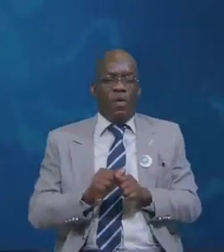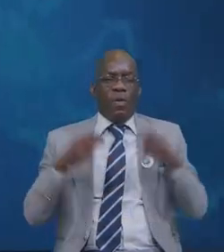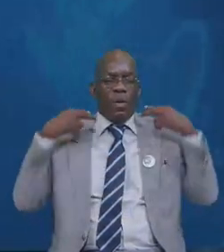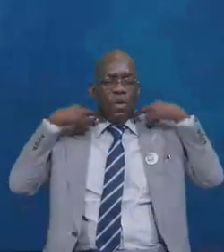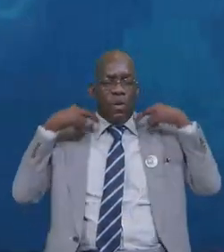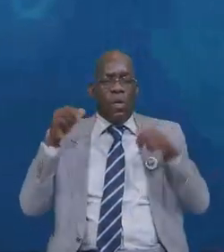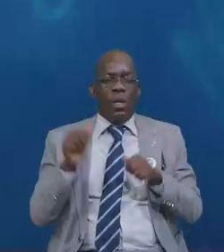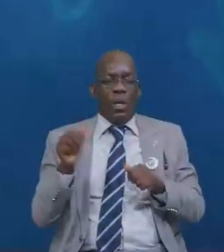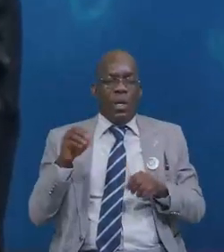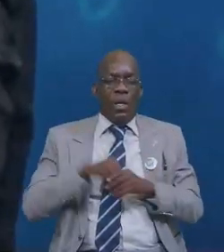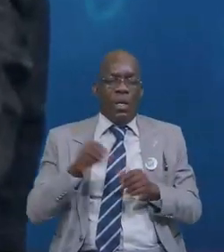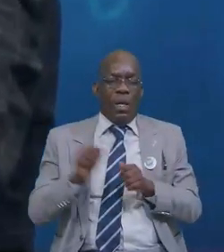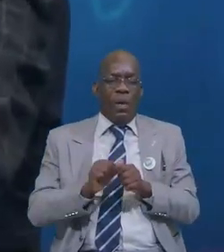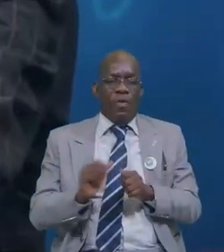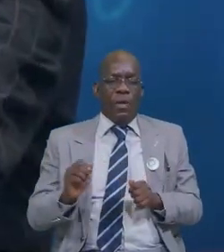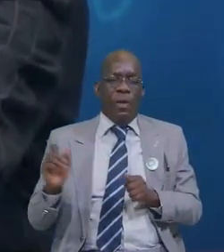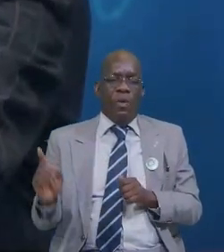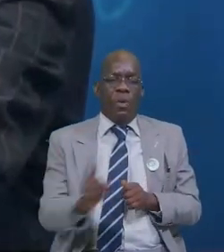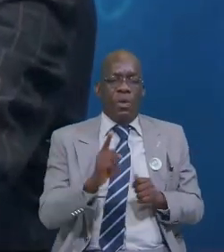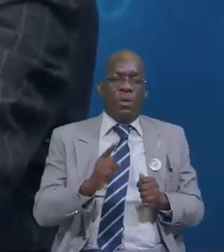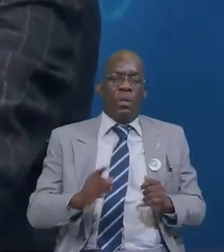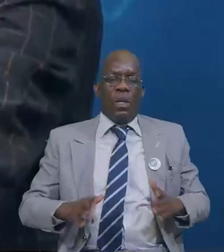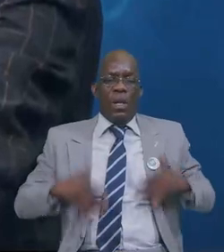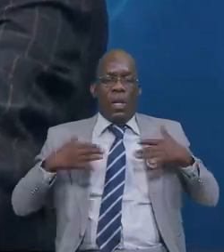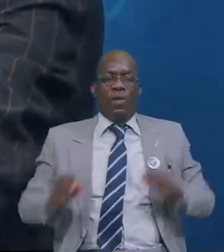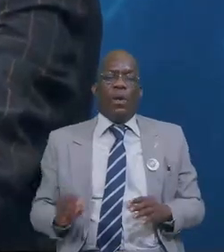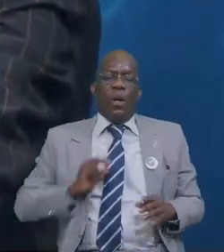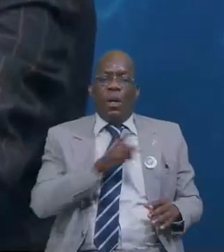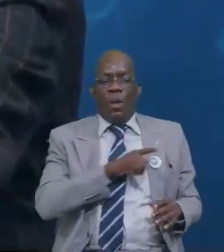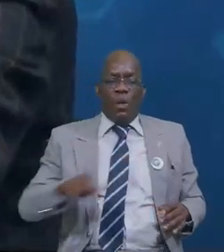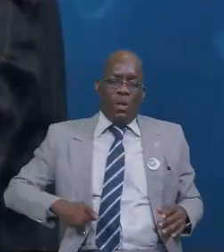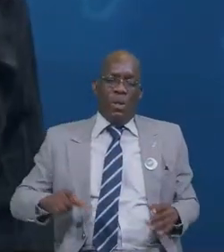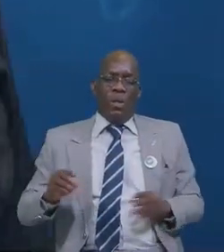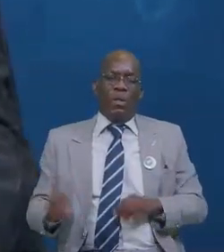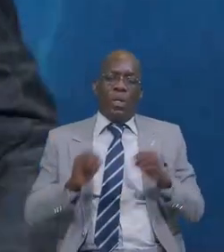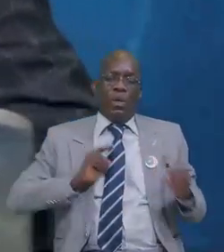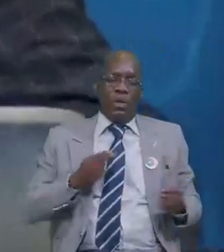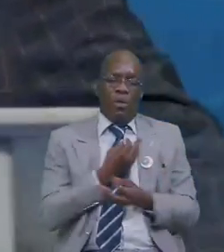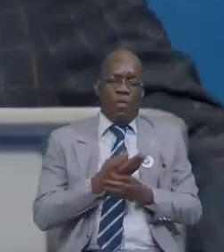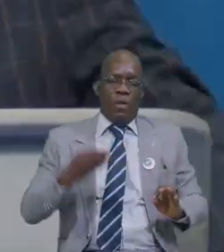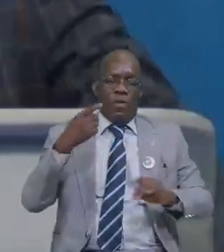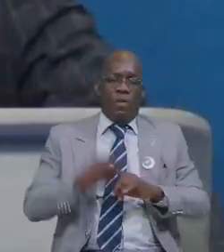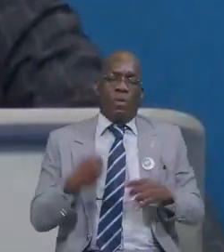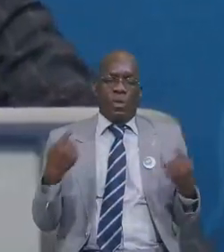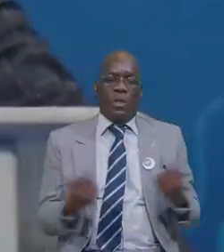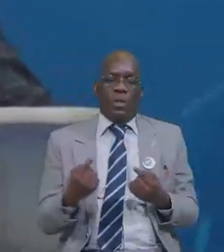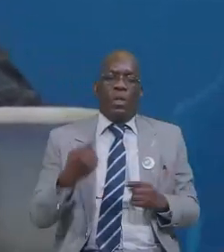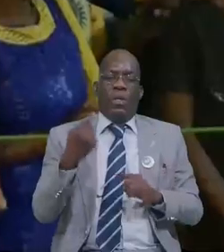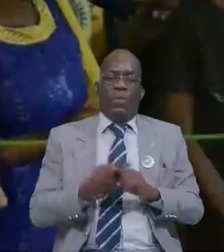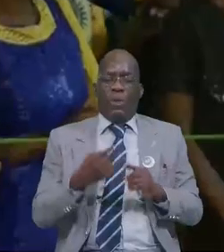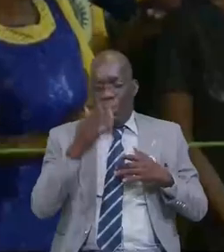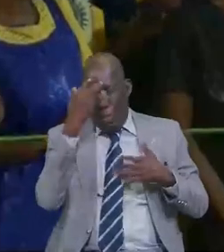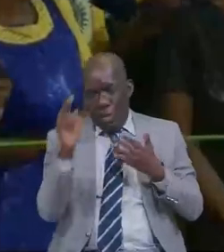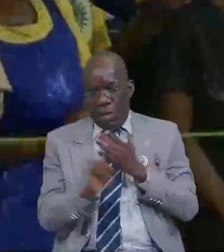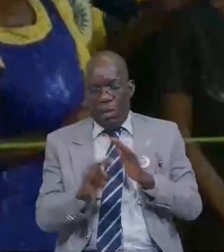la vie de chacun, Seigneur. Affranchis-nous du péché, de la maladie et